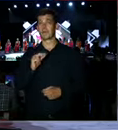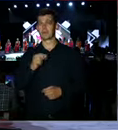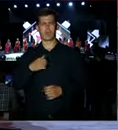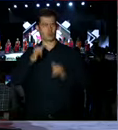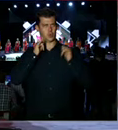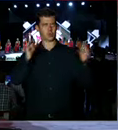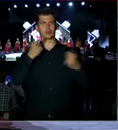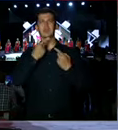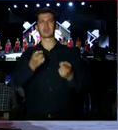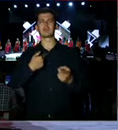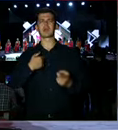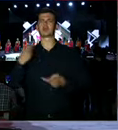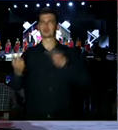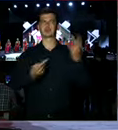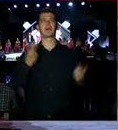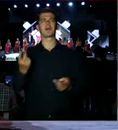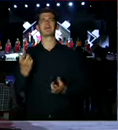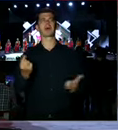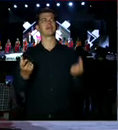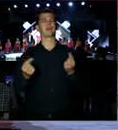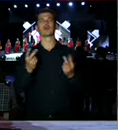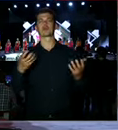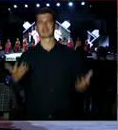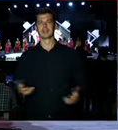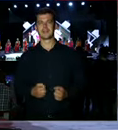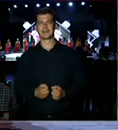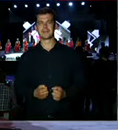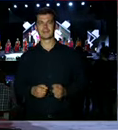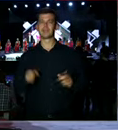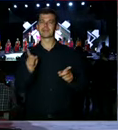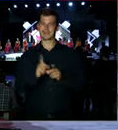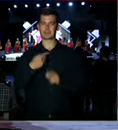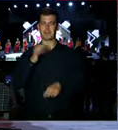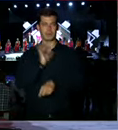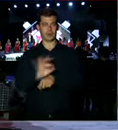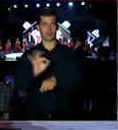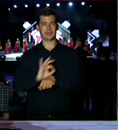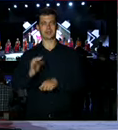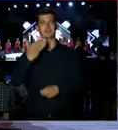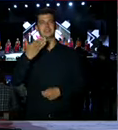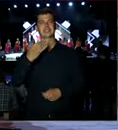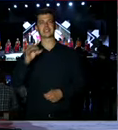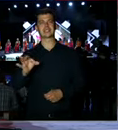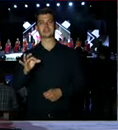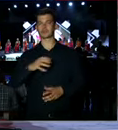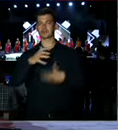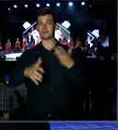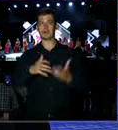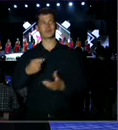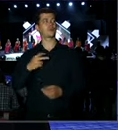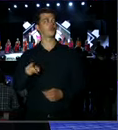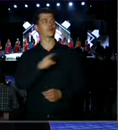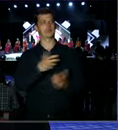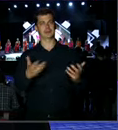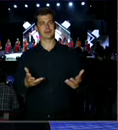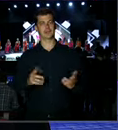głośno. Szukamy partnerów do tego projektu i mamy nadzieję, że wśród Państwa znajdziemy sympatyków. Już